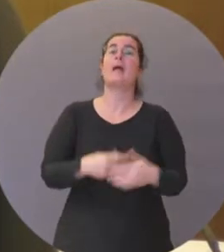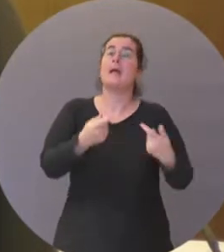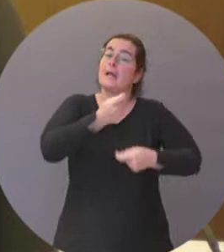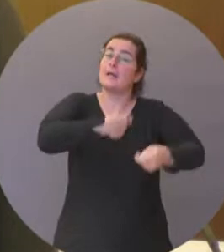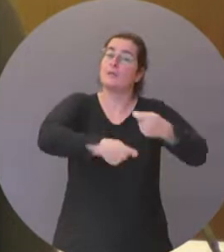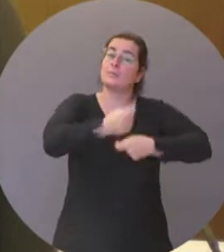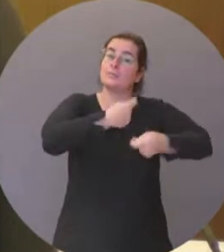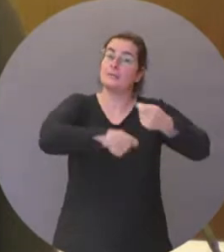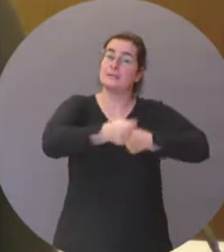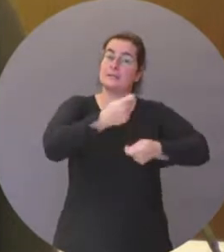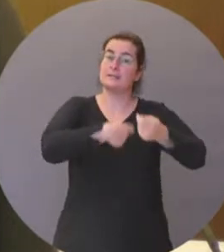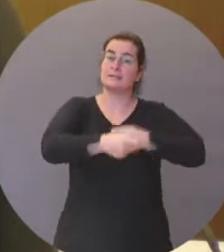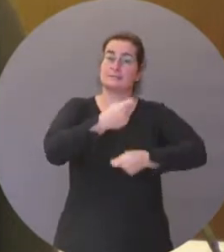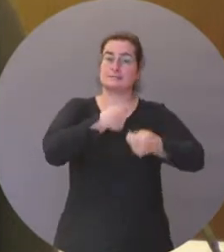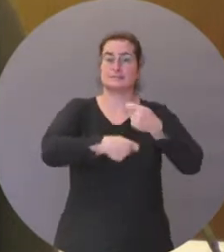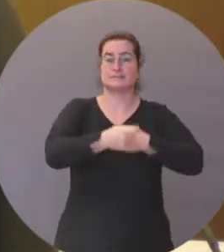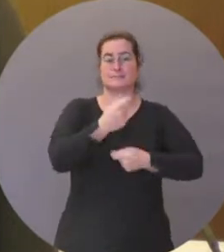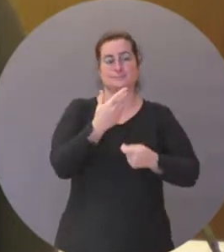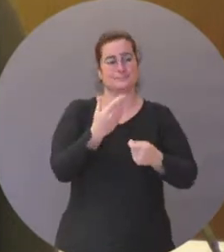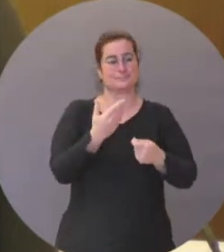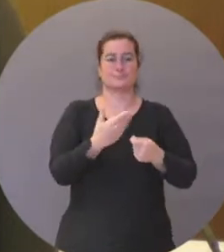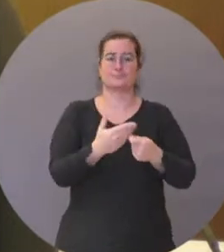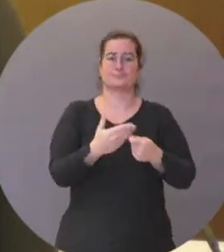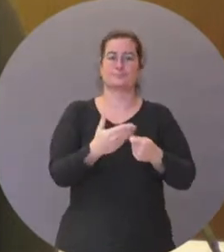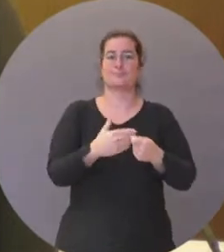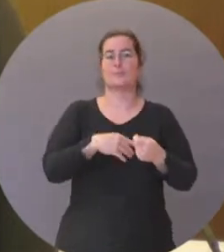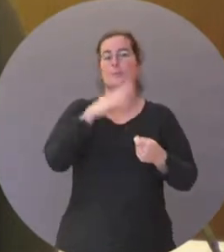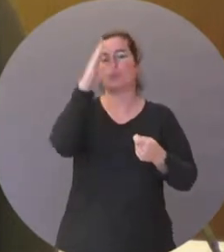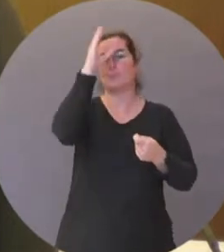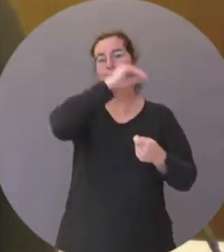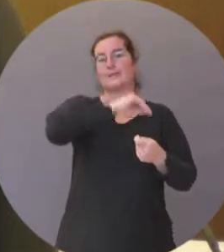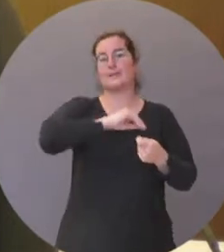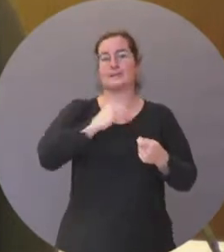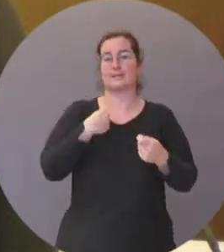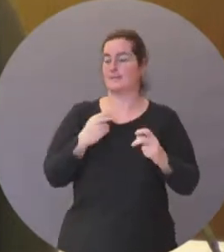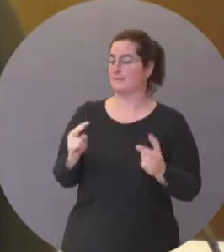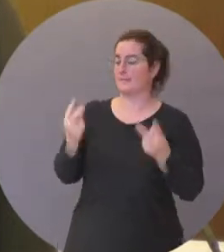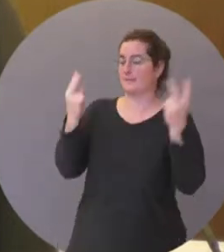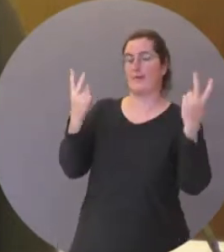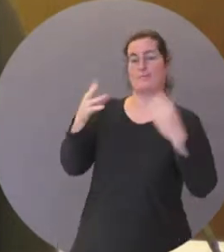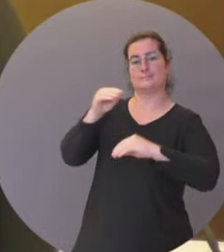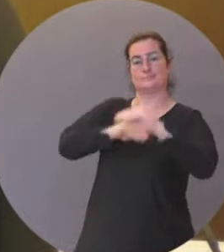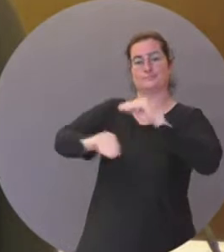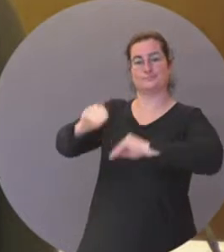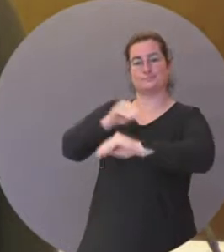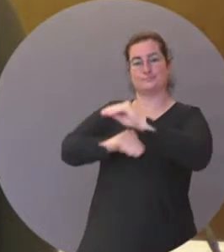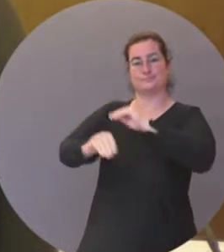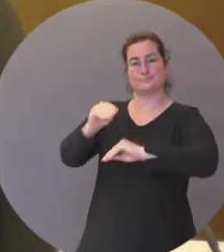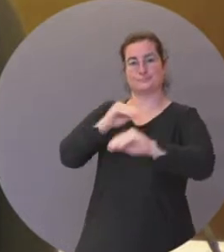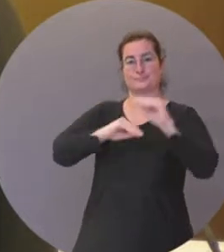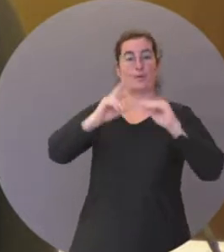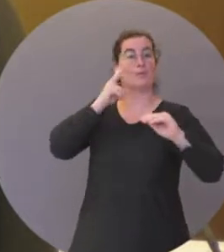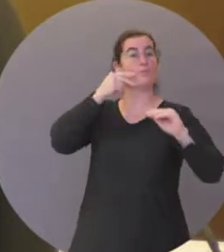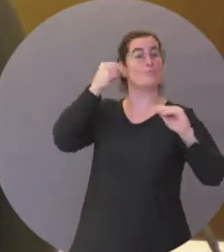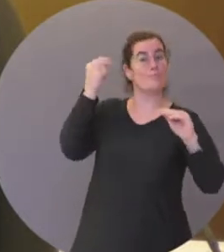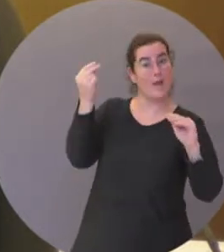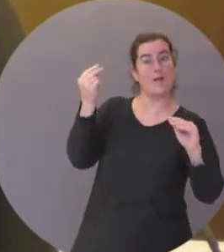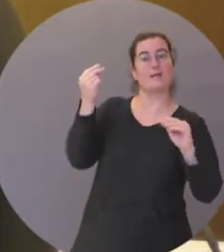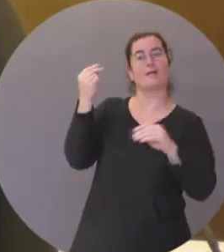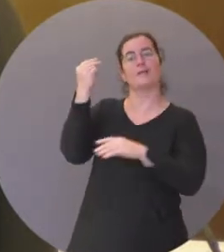qui a pas pris soin de du vivant sur la planète et des humains et